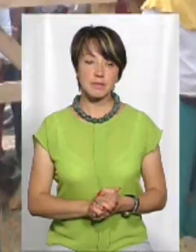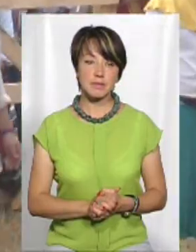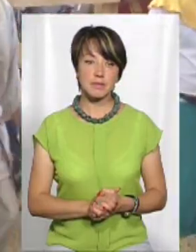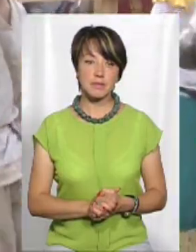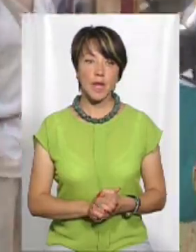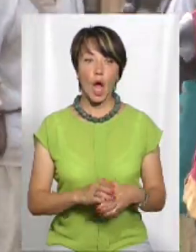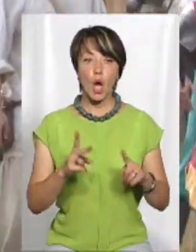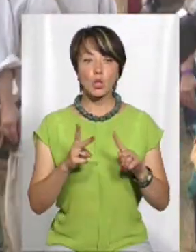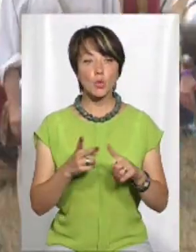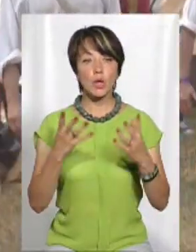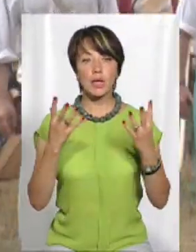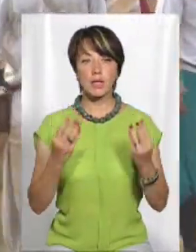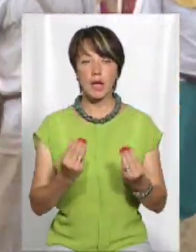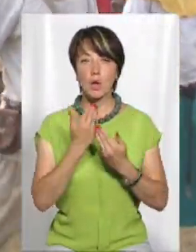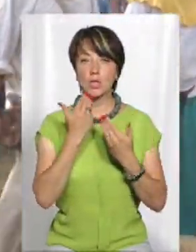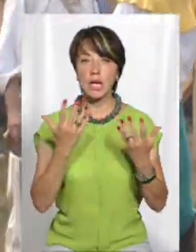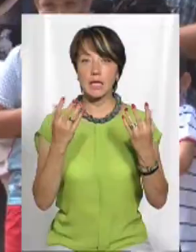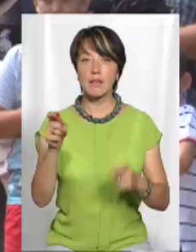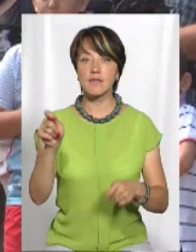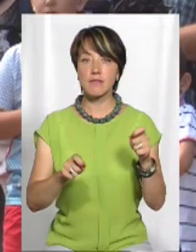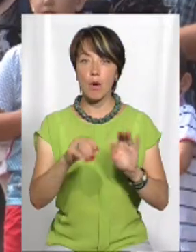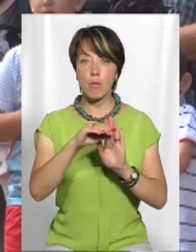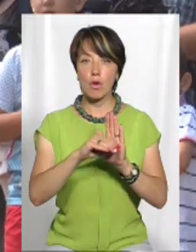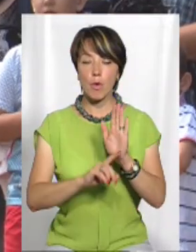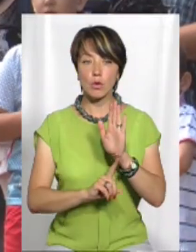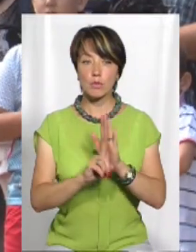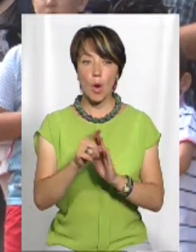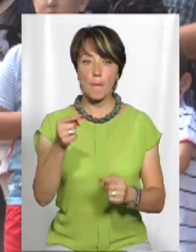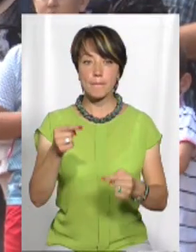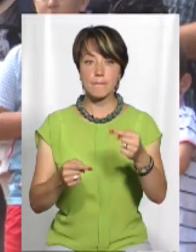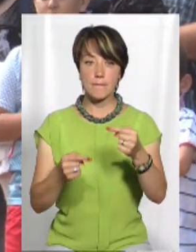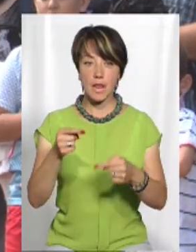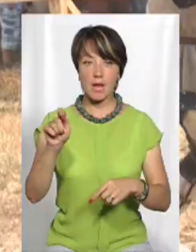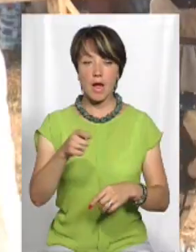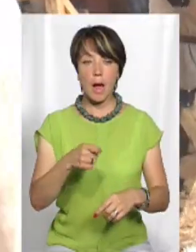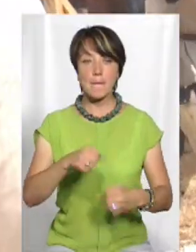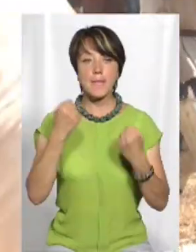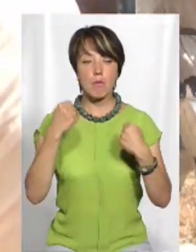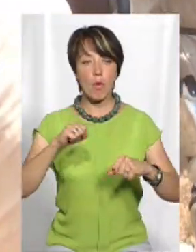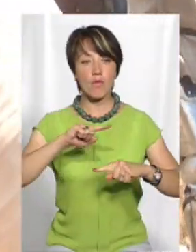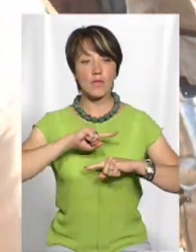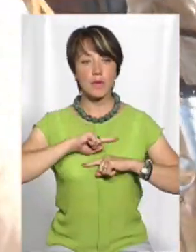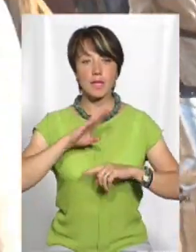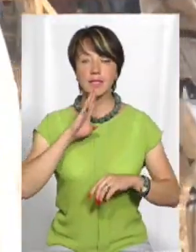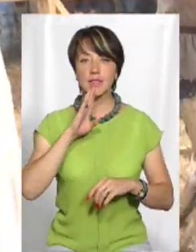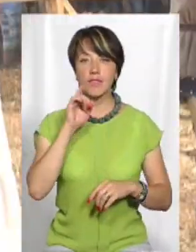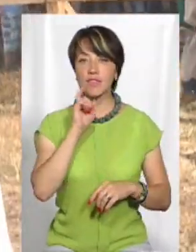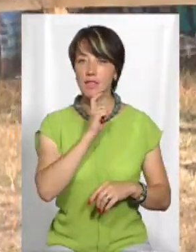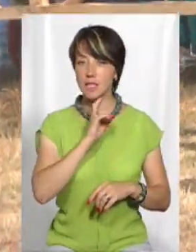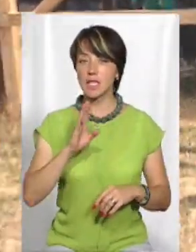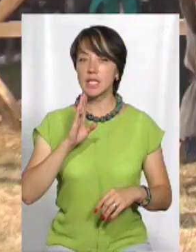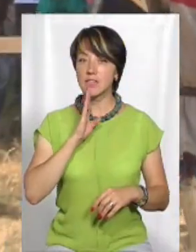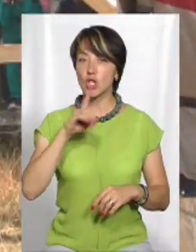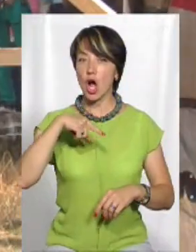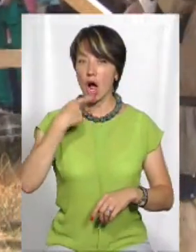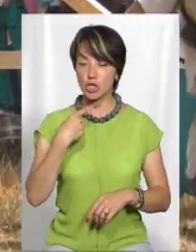У другий день, останній день фестивалю, програма розпочалась поєдинки «Баклер-меч». Перемогу у фіналі здобула вінничанка Оля Грабовська. Дівчина